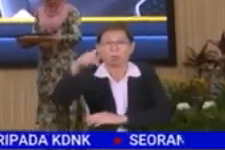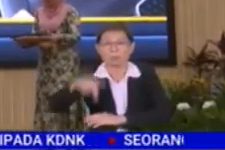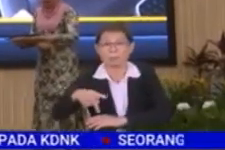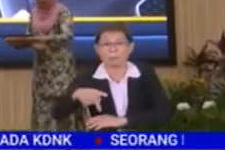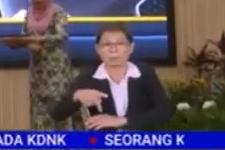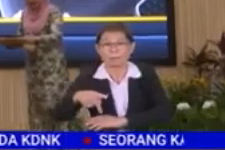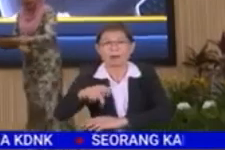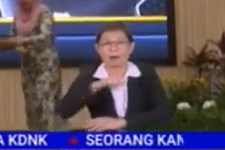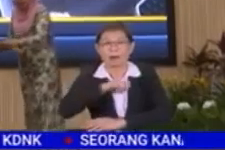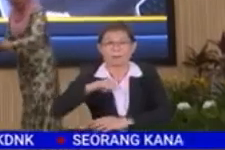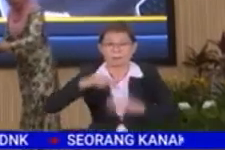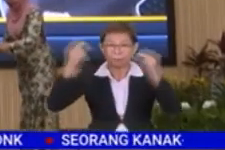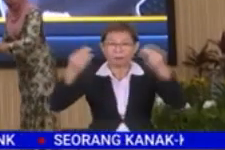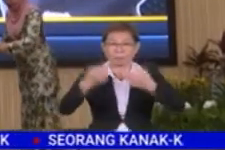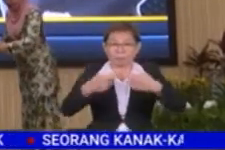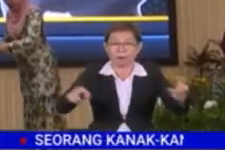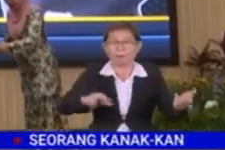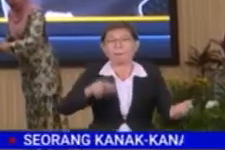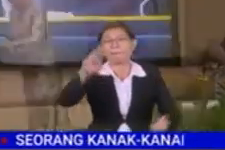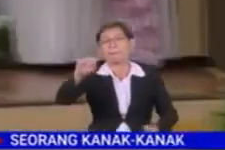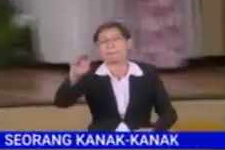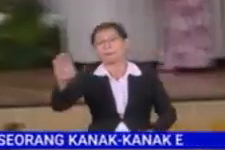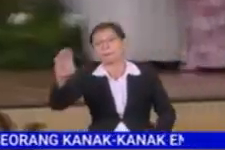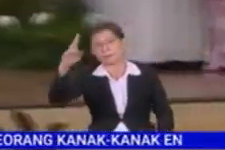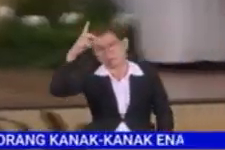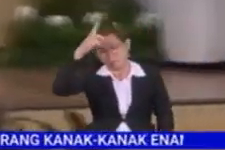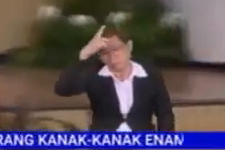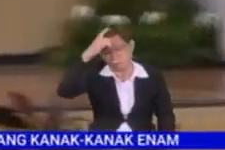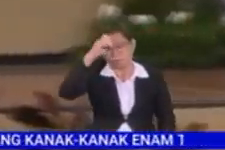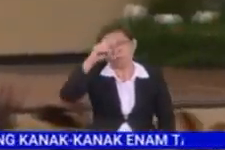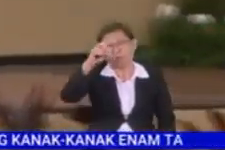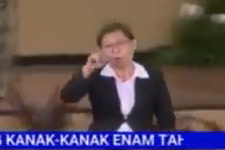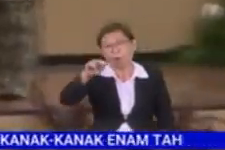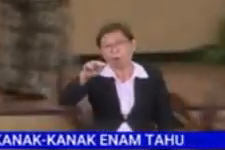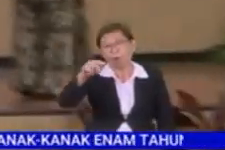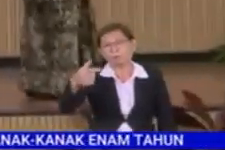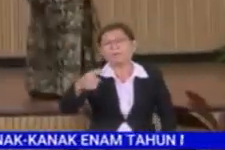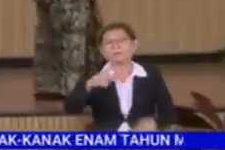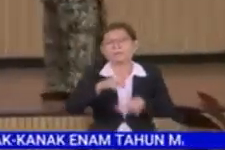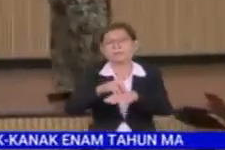asli majelis yang diresmikan mungkin sa'adatu on Hafidz kasih di Jawa baru